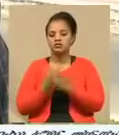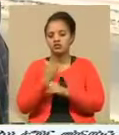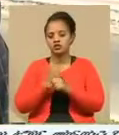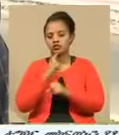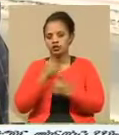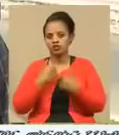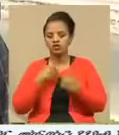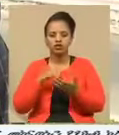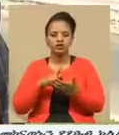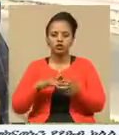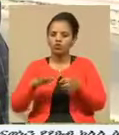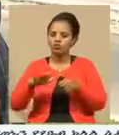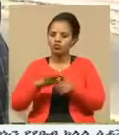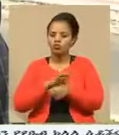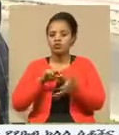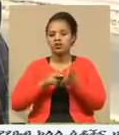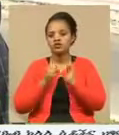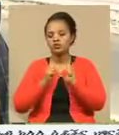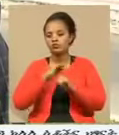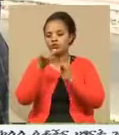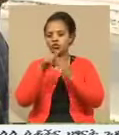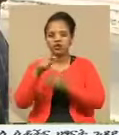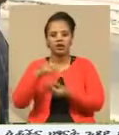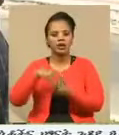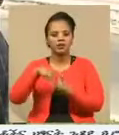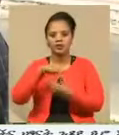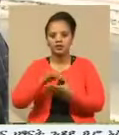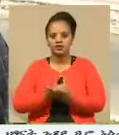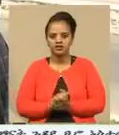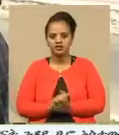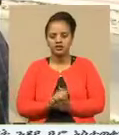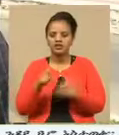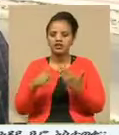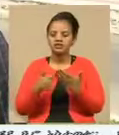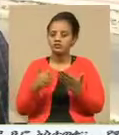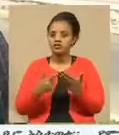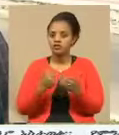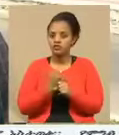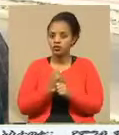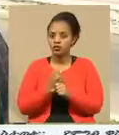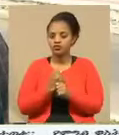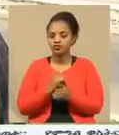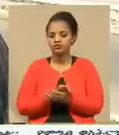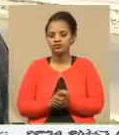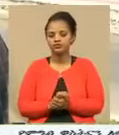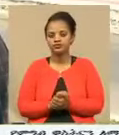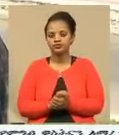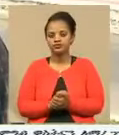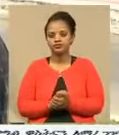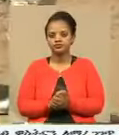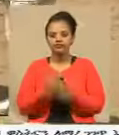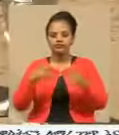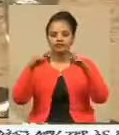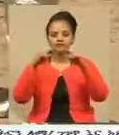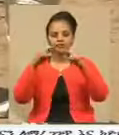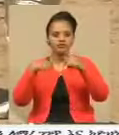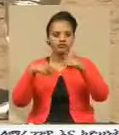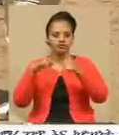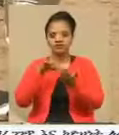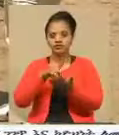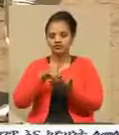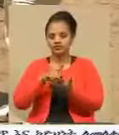ያሉት፣ ከተማውን ሙሉ ማለት ይቻላል በሁሉም አካባቢ። ስለዚህ እነዚህን ስራዎች ከፌዴራል ከመጡ